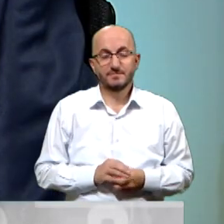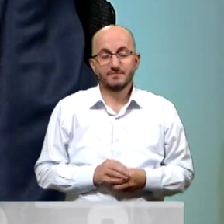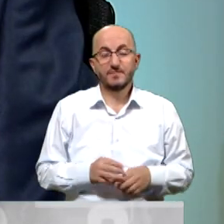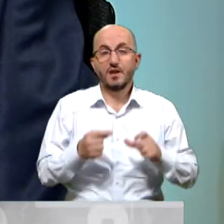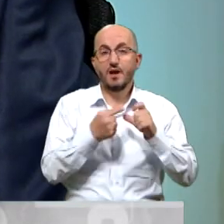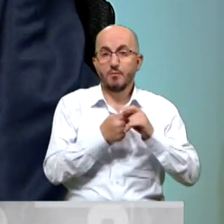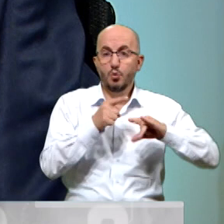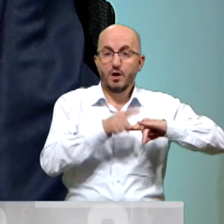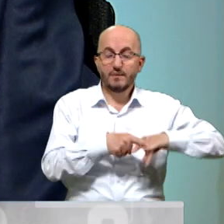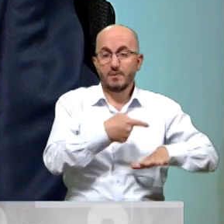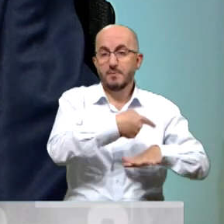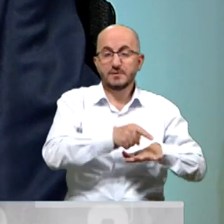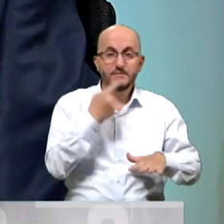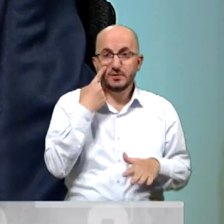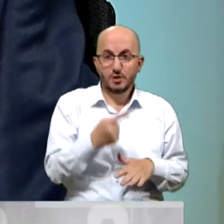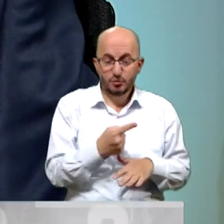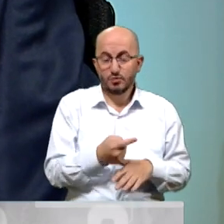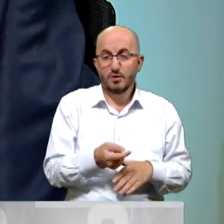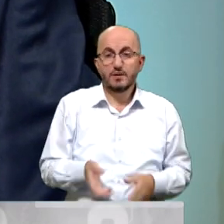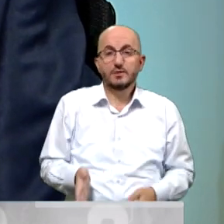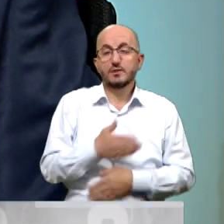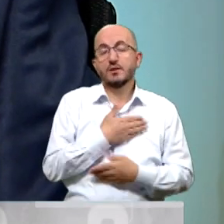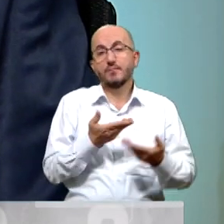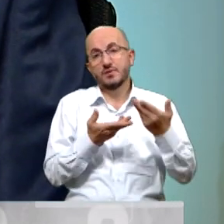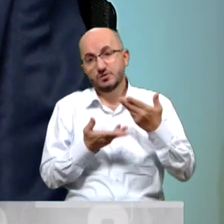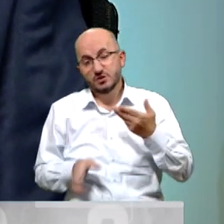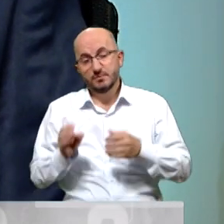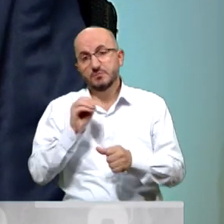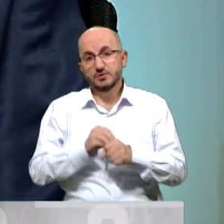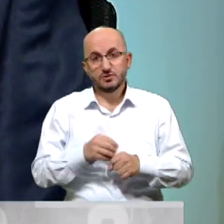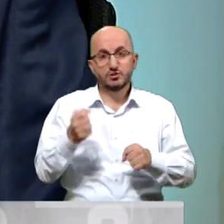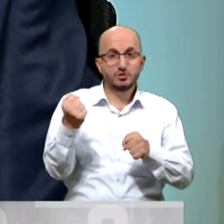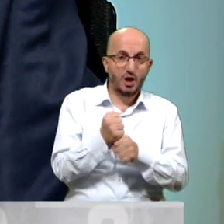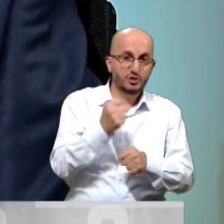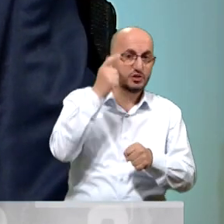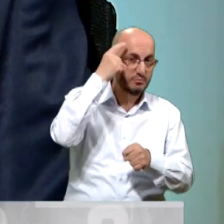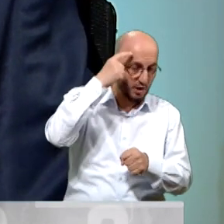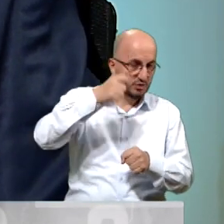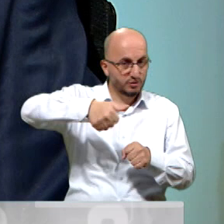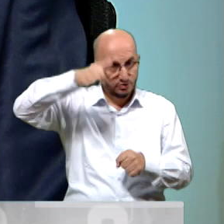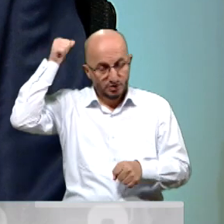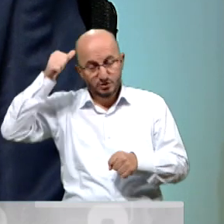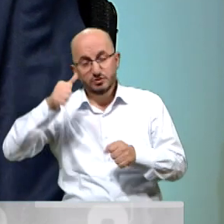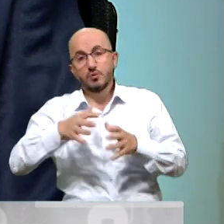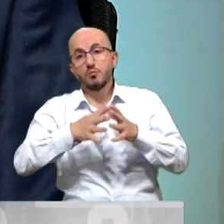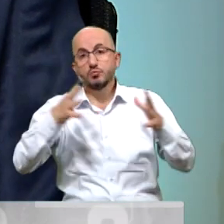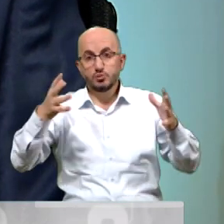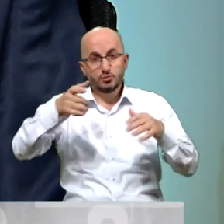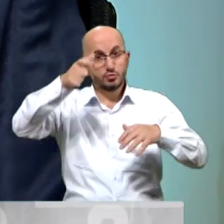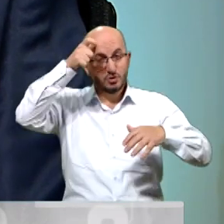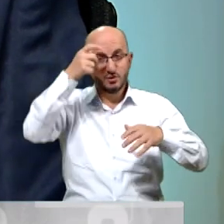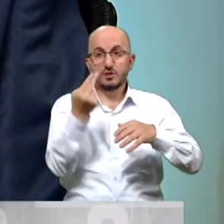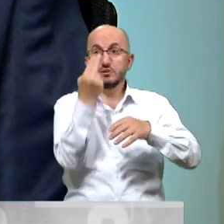Hanife'ye göre ihramdan çıkabilmek için taş, baş, tıraş. Yani büyük şeytana 7 tane taş